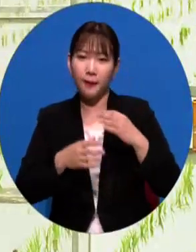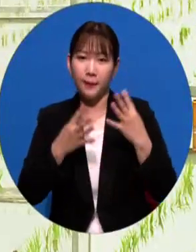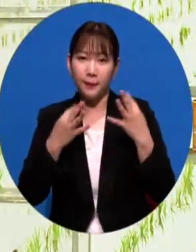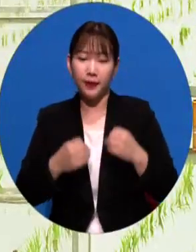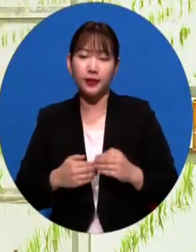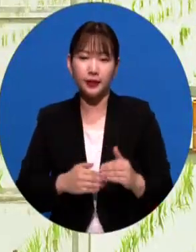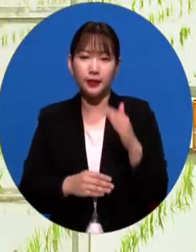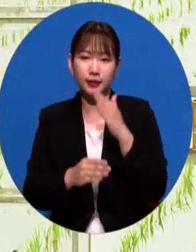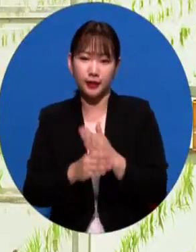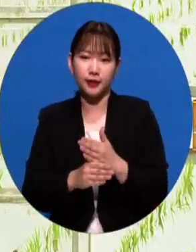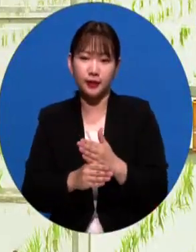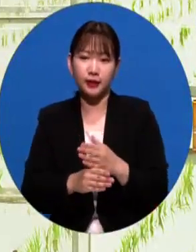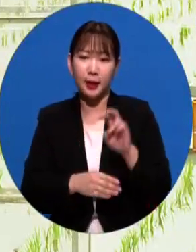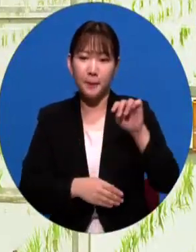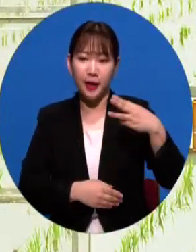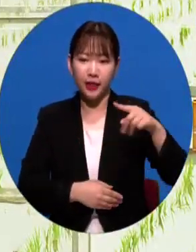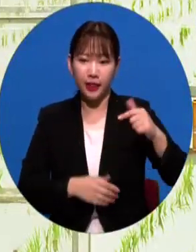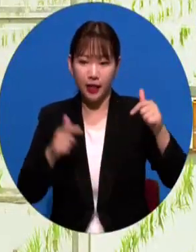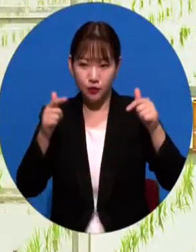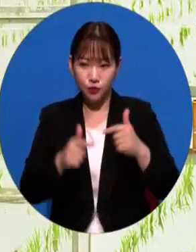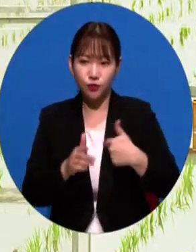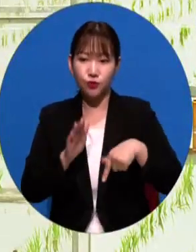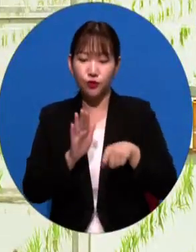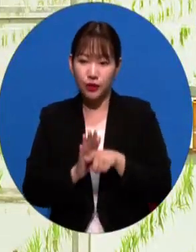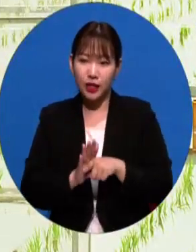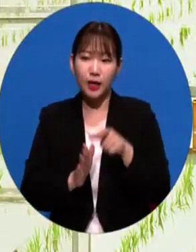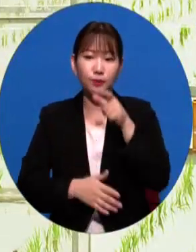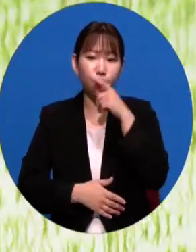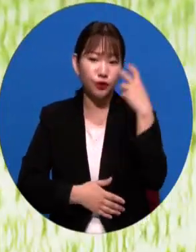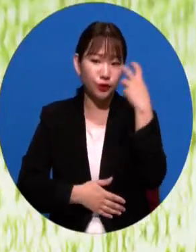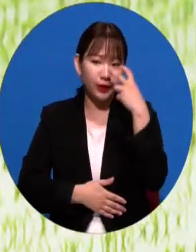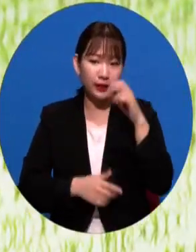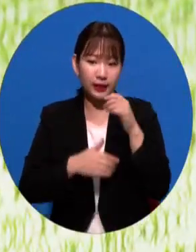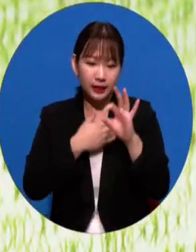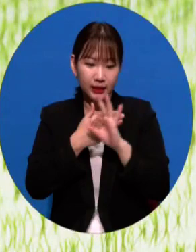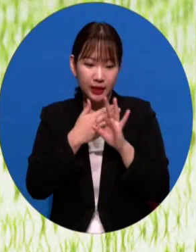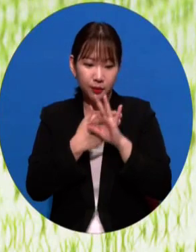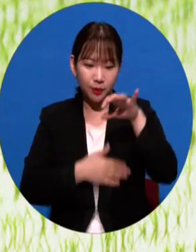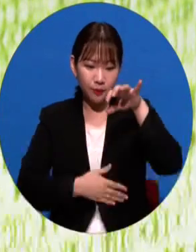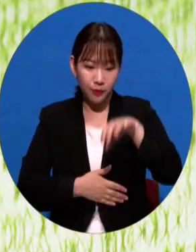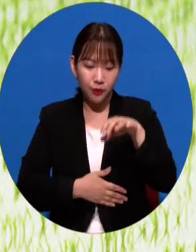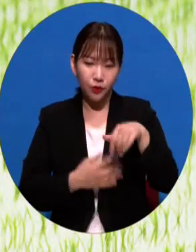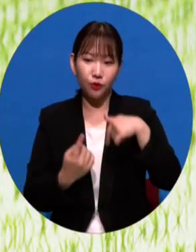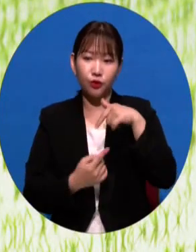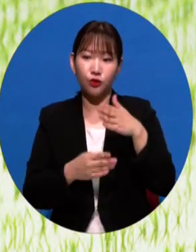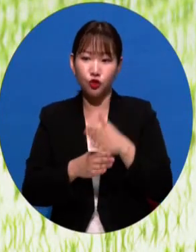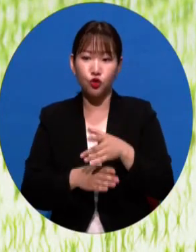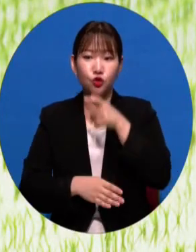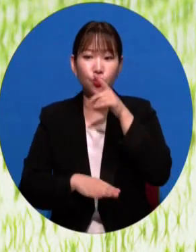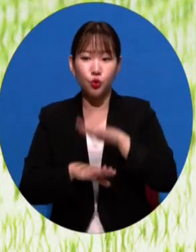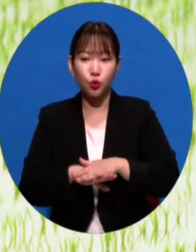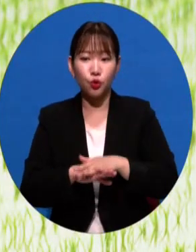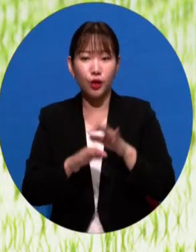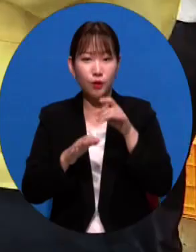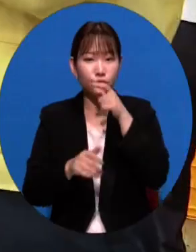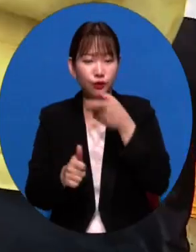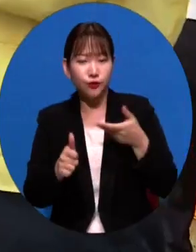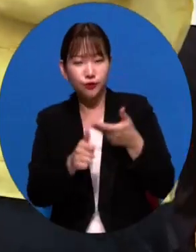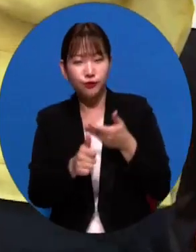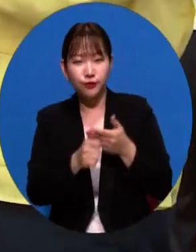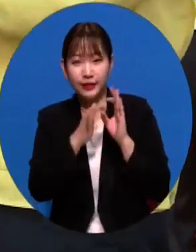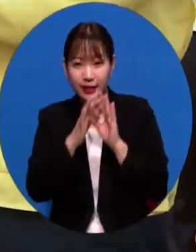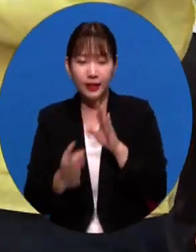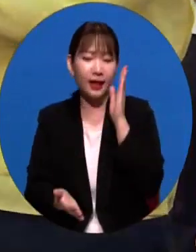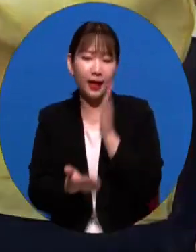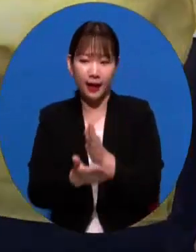벼농사 과정에서도 메탄을 줄이기 위한 논물 관리 시범 단지도 운영되고 있습니다. 논에 물을 계속 대는 것이 아니라